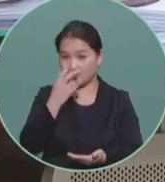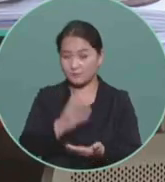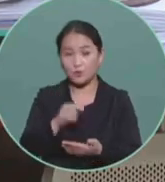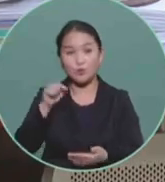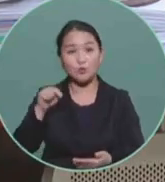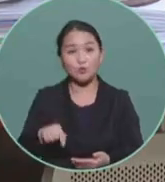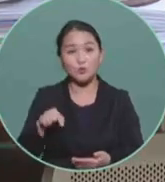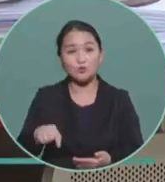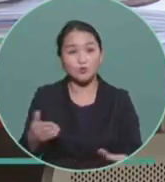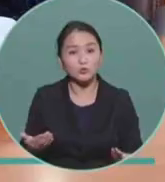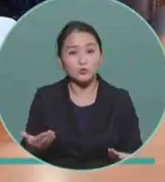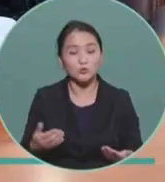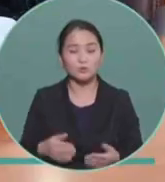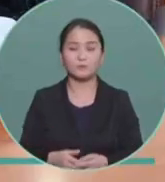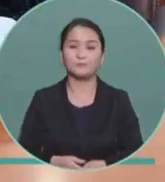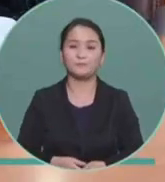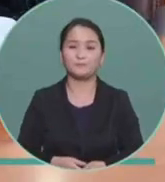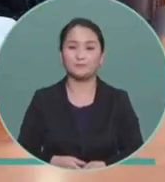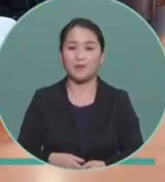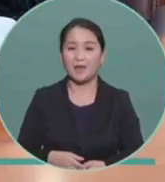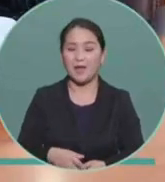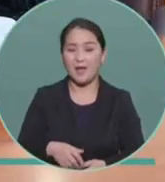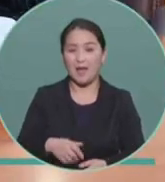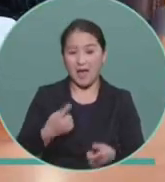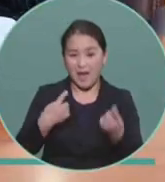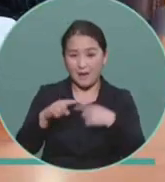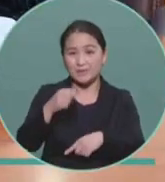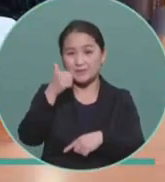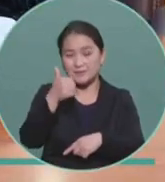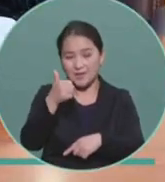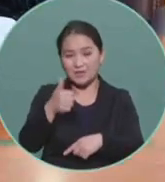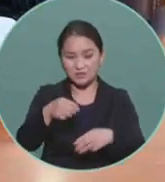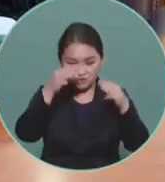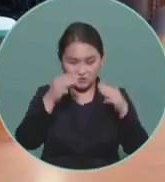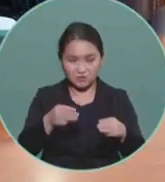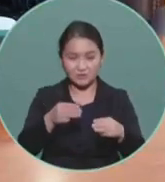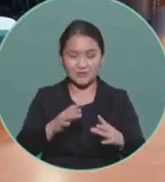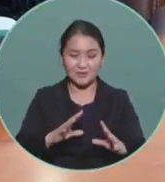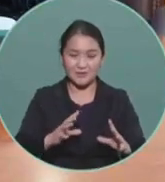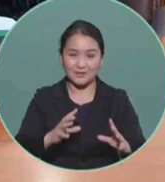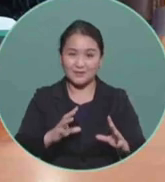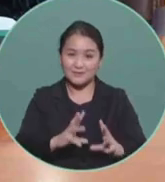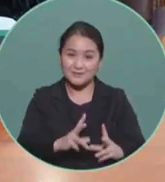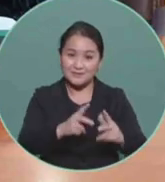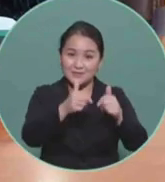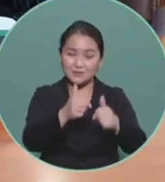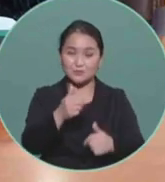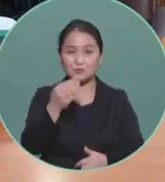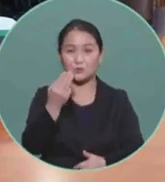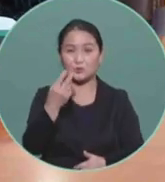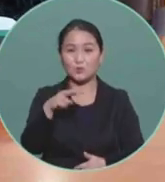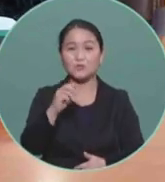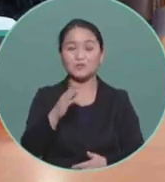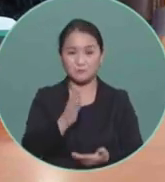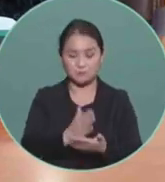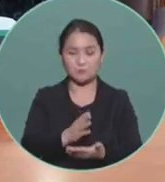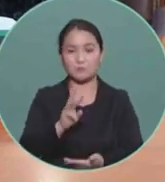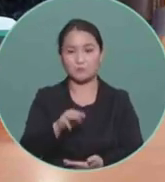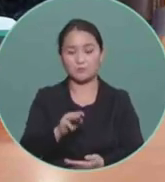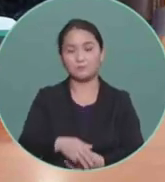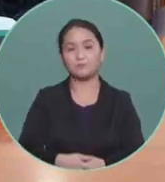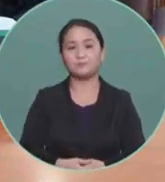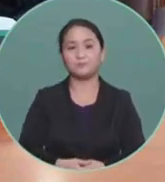өнөөдрийн хамгийн одоо сайн шийдэл бол сайжруулсан шахмал төлш муу юм байна гэдэгт бол эргэлзэхгүй